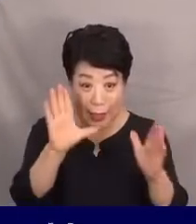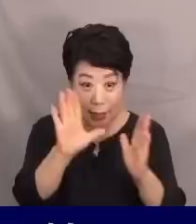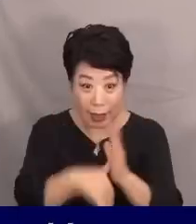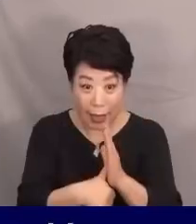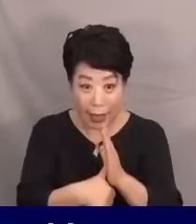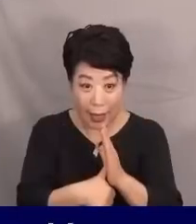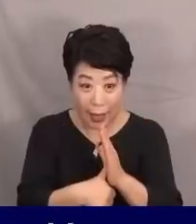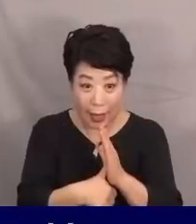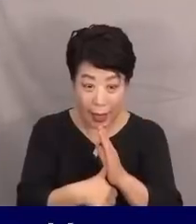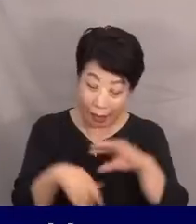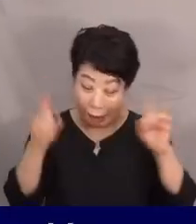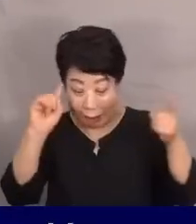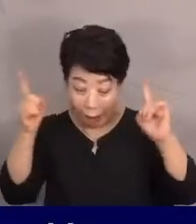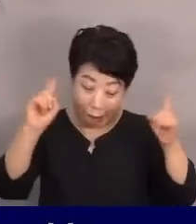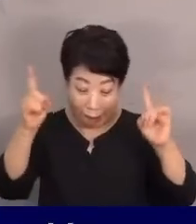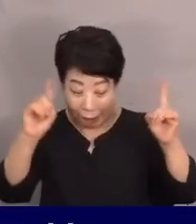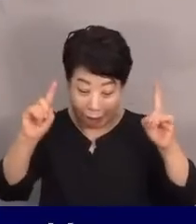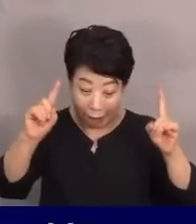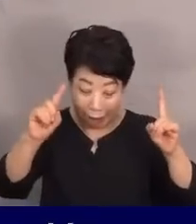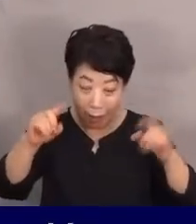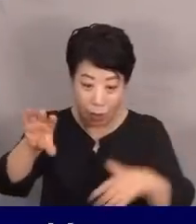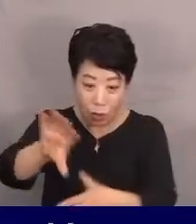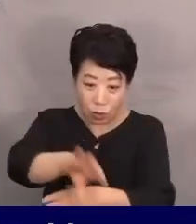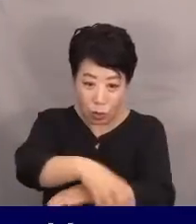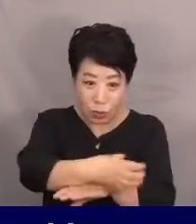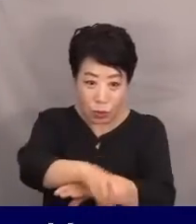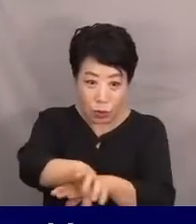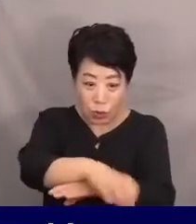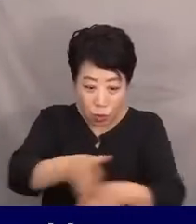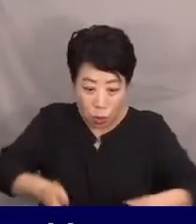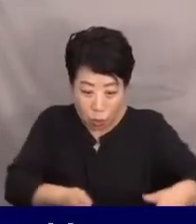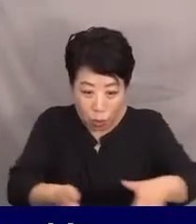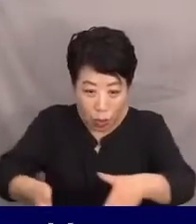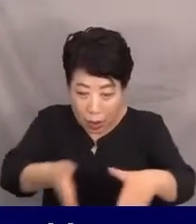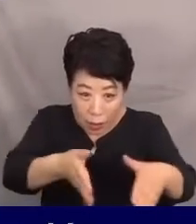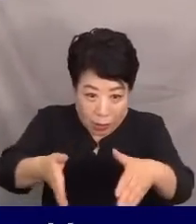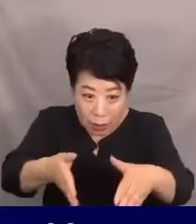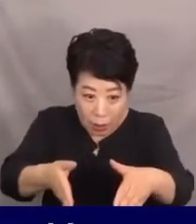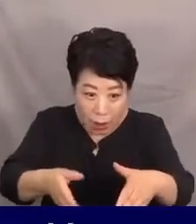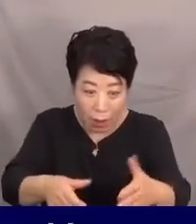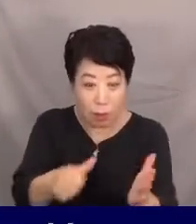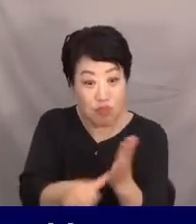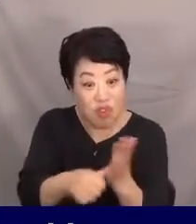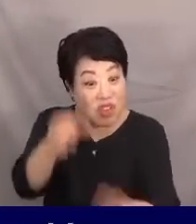하며 종로에서 쇼핑을 하였습니다. 이것들이 인간입니까?